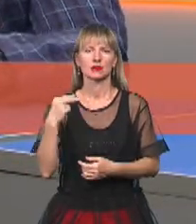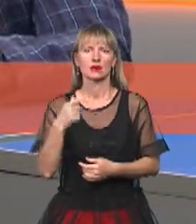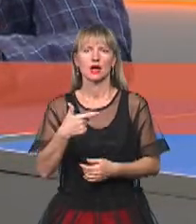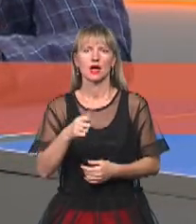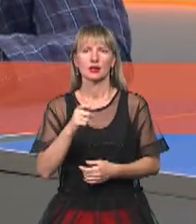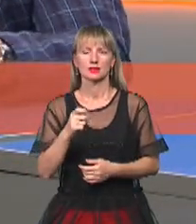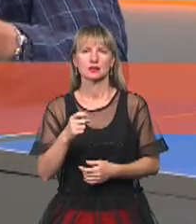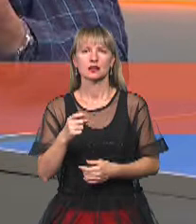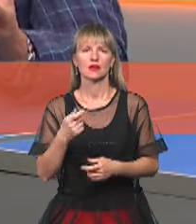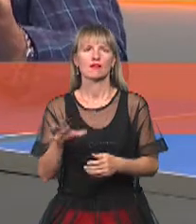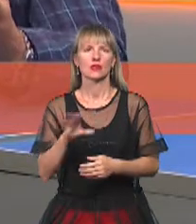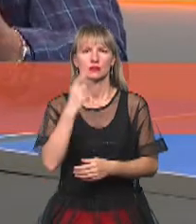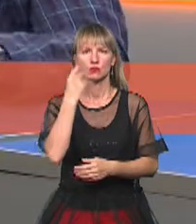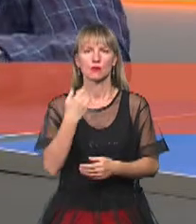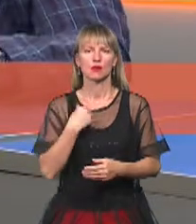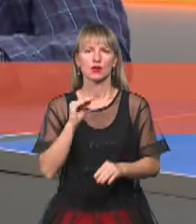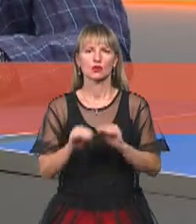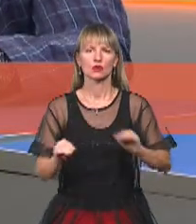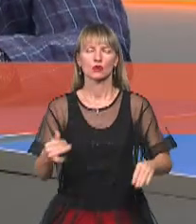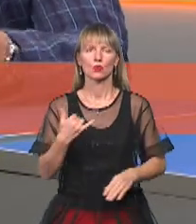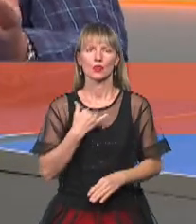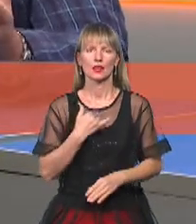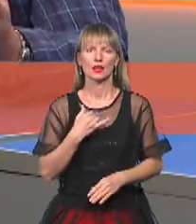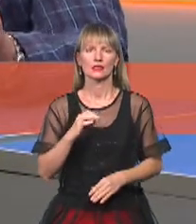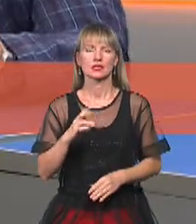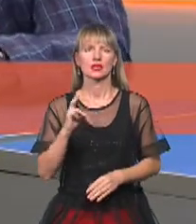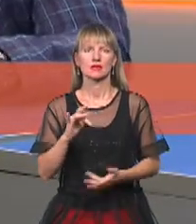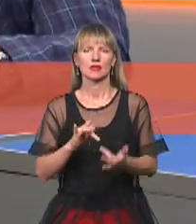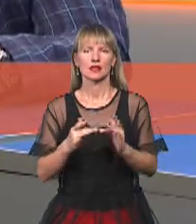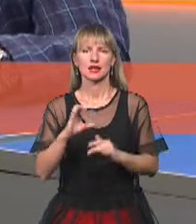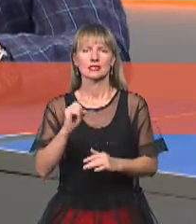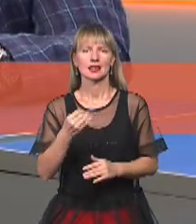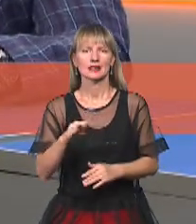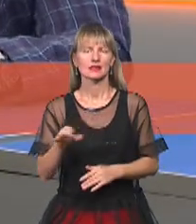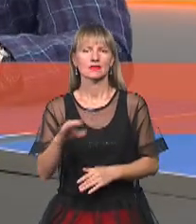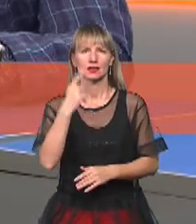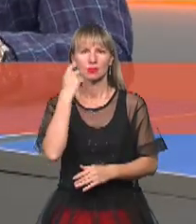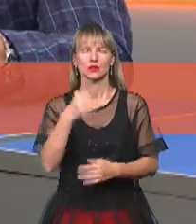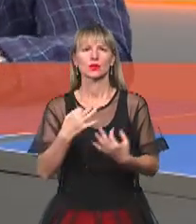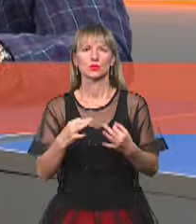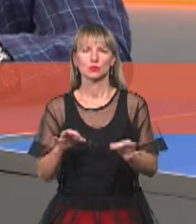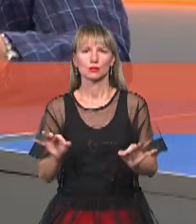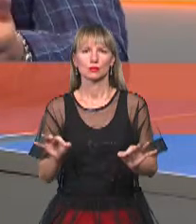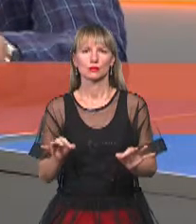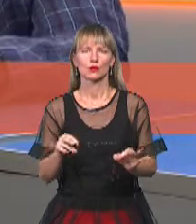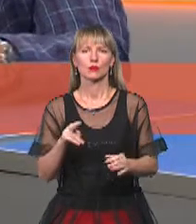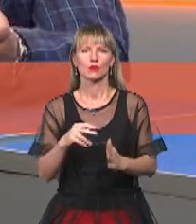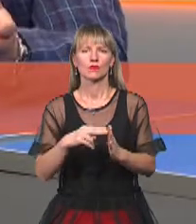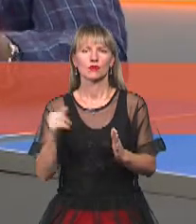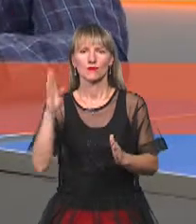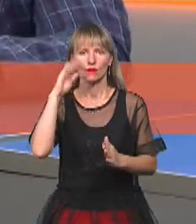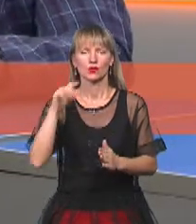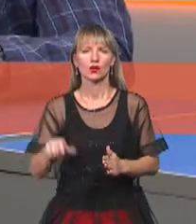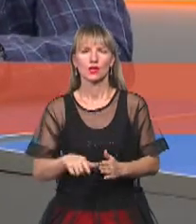Ми всю цю інформацію розташовуємо у нашому сайті, і ця вся інформація доступна по відключенням